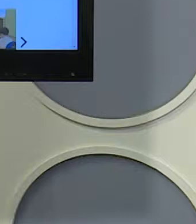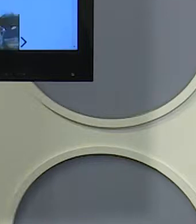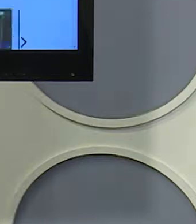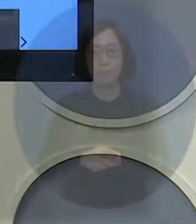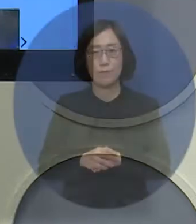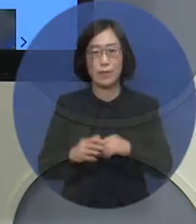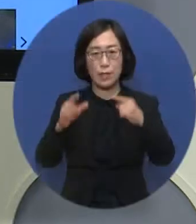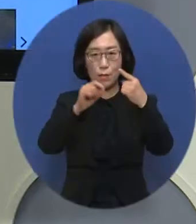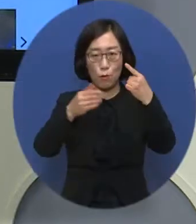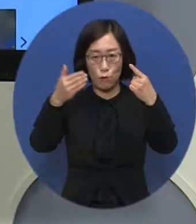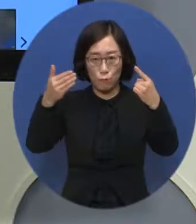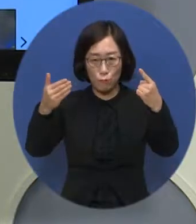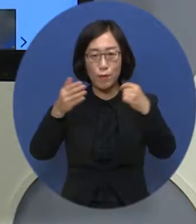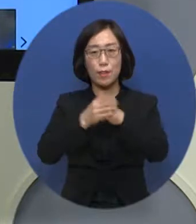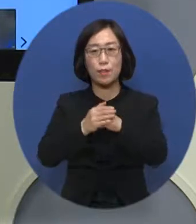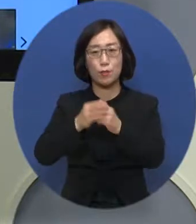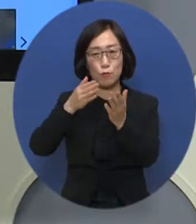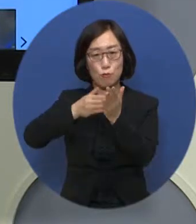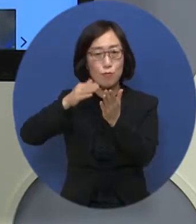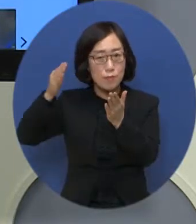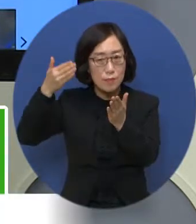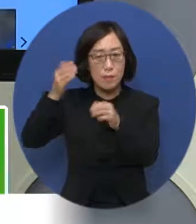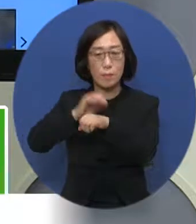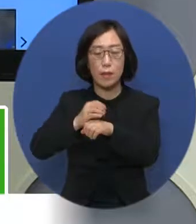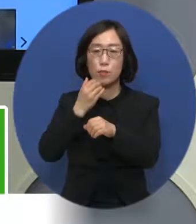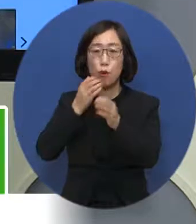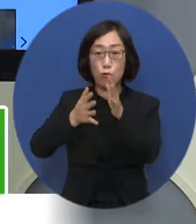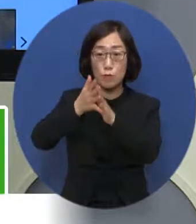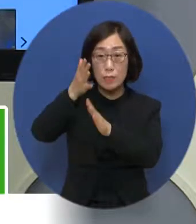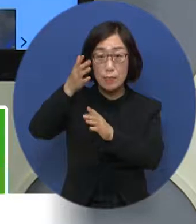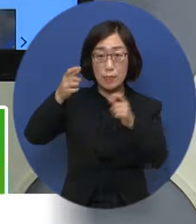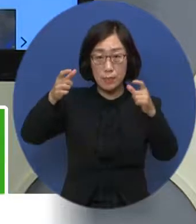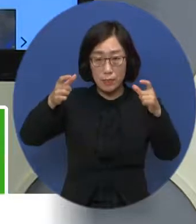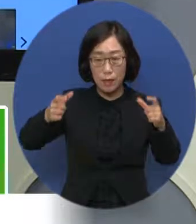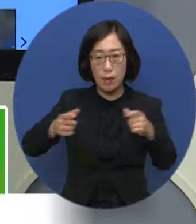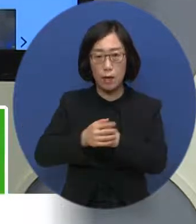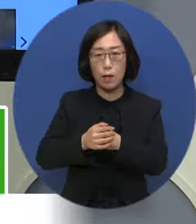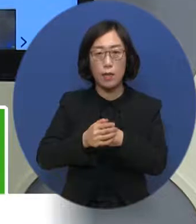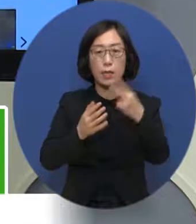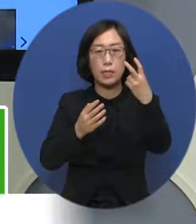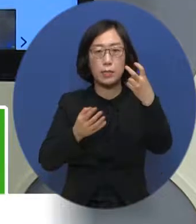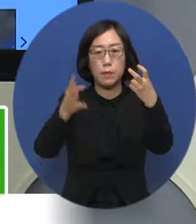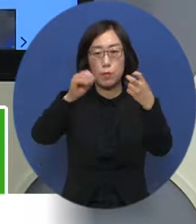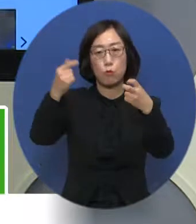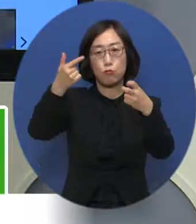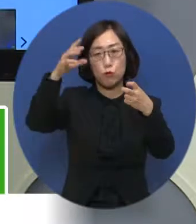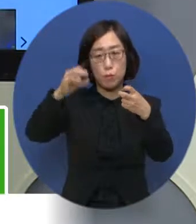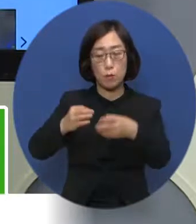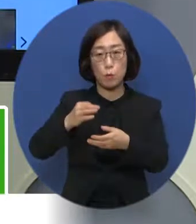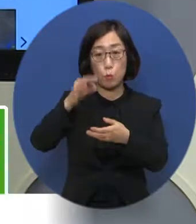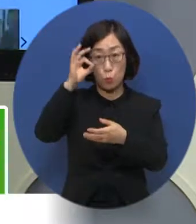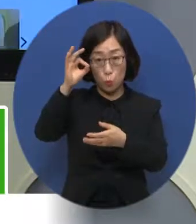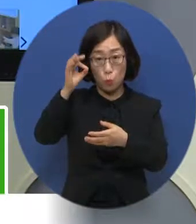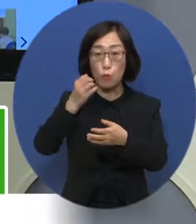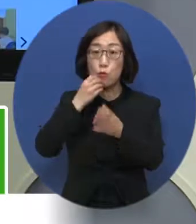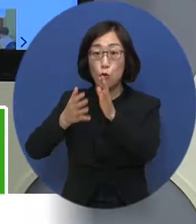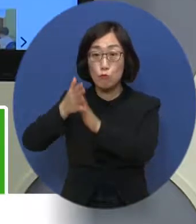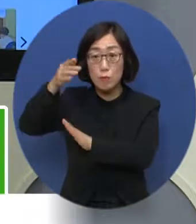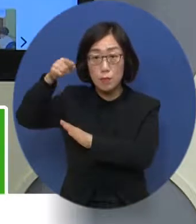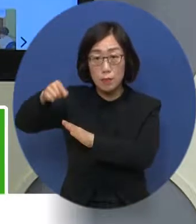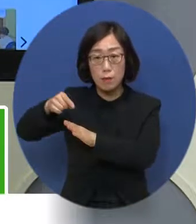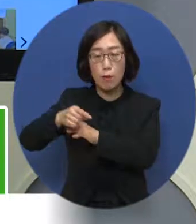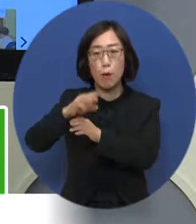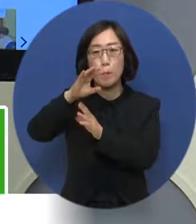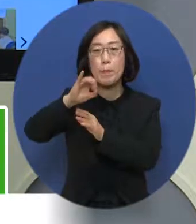1월 9일 만만한 웃습니다 서울시가 올해 총 사업비 22억 6천만원 규모의 2019년 비영리민간단체